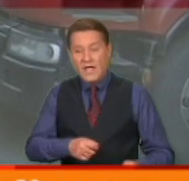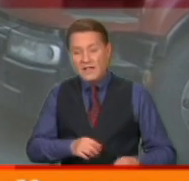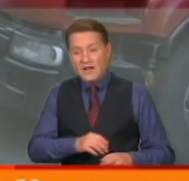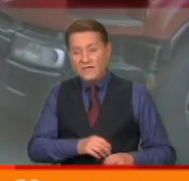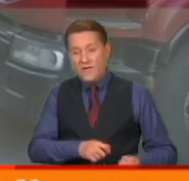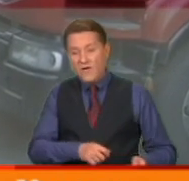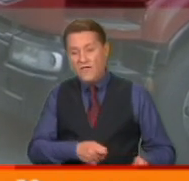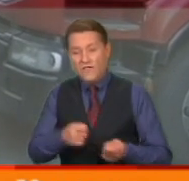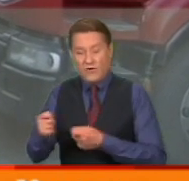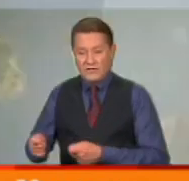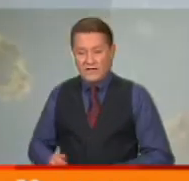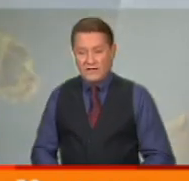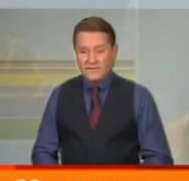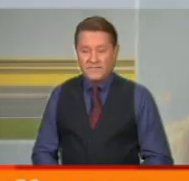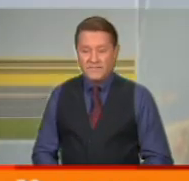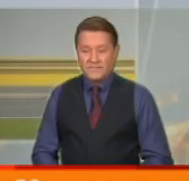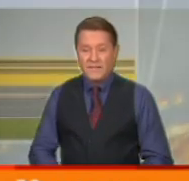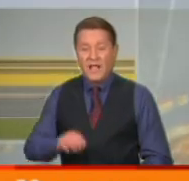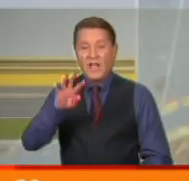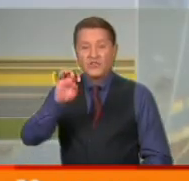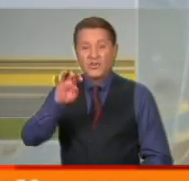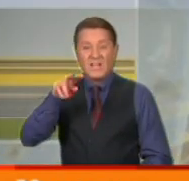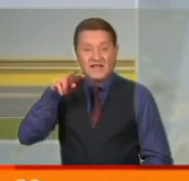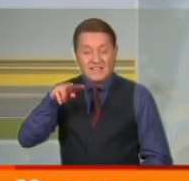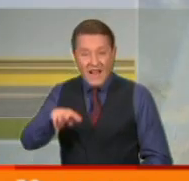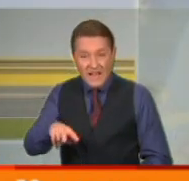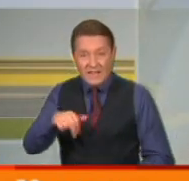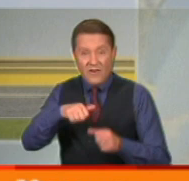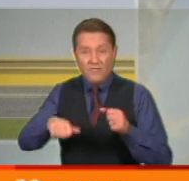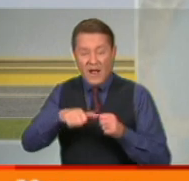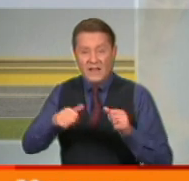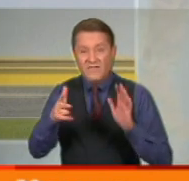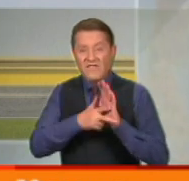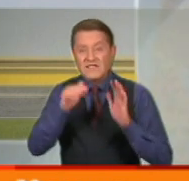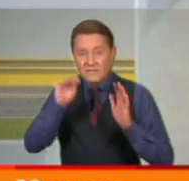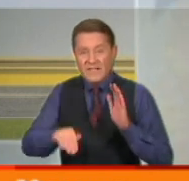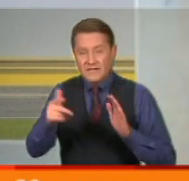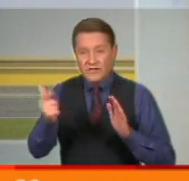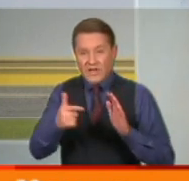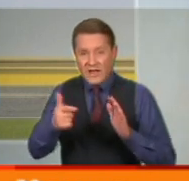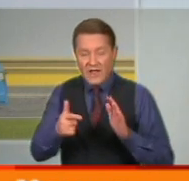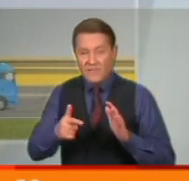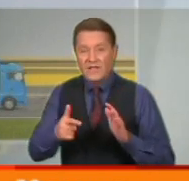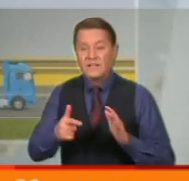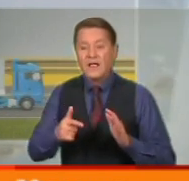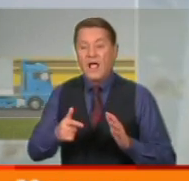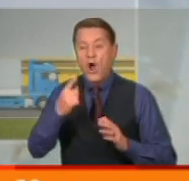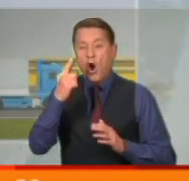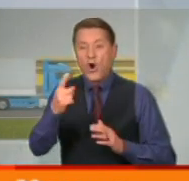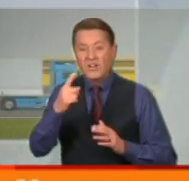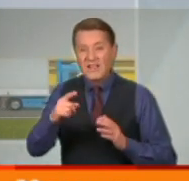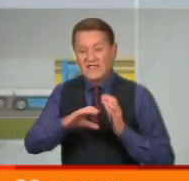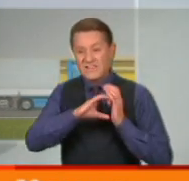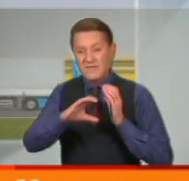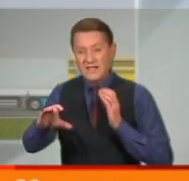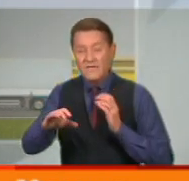400. Соляр. 400 літрів дизельного палива – це 8 тисяч гривень. Стільки в дорозі їсть один